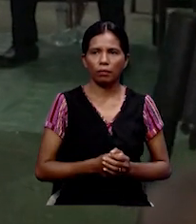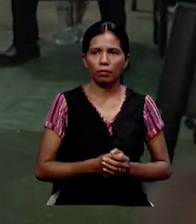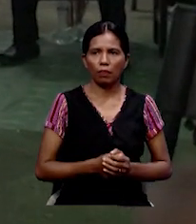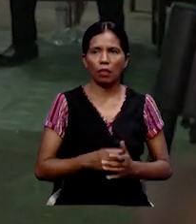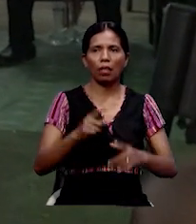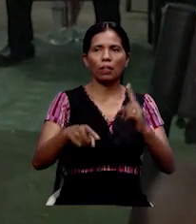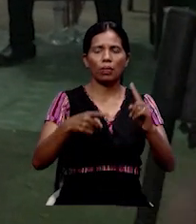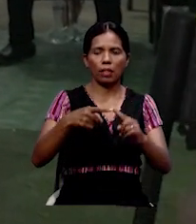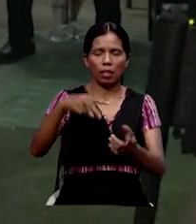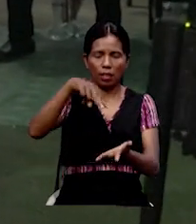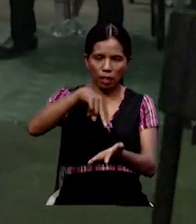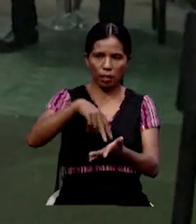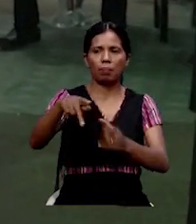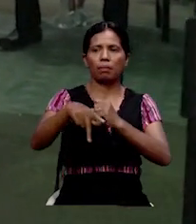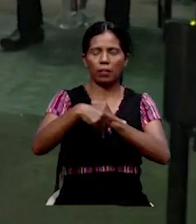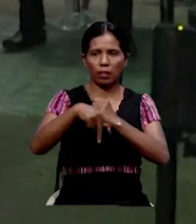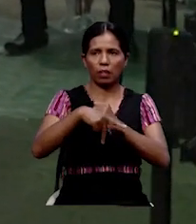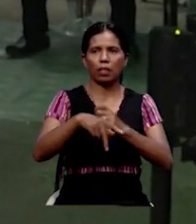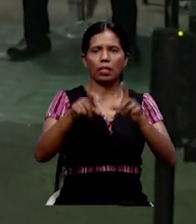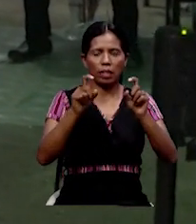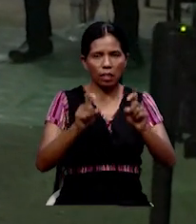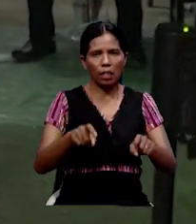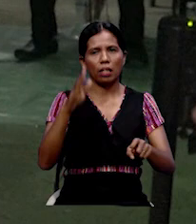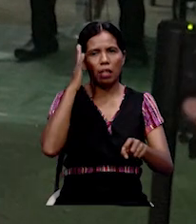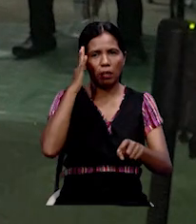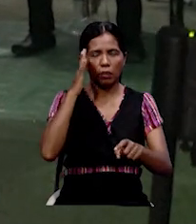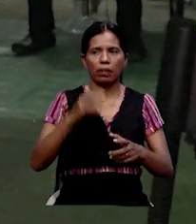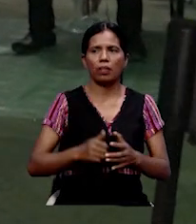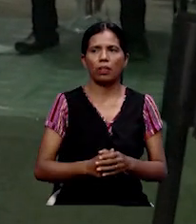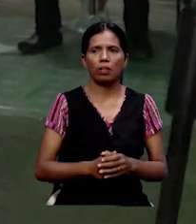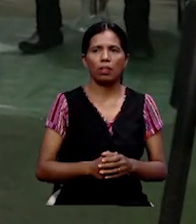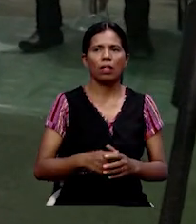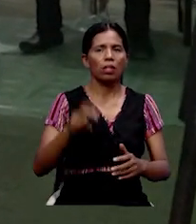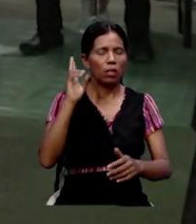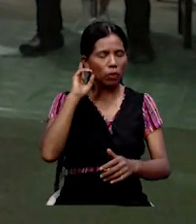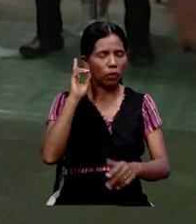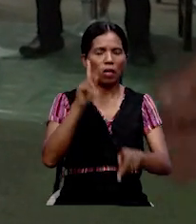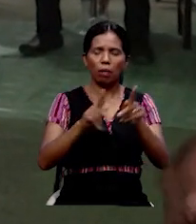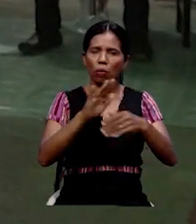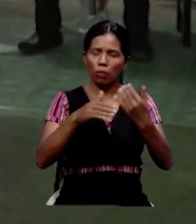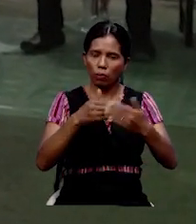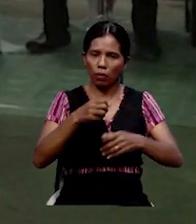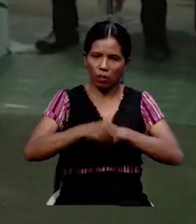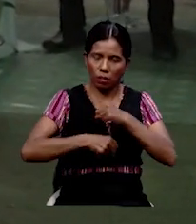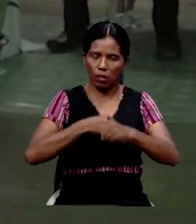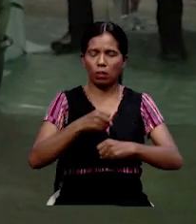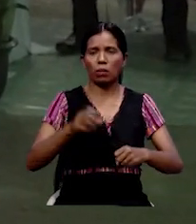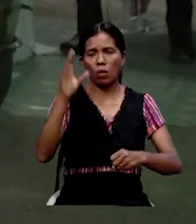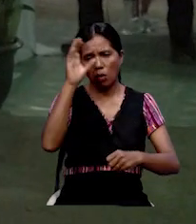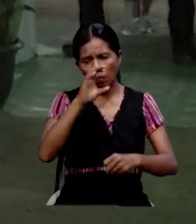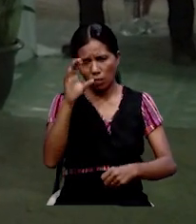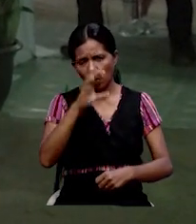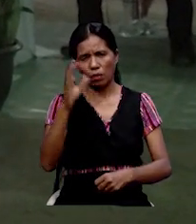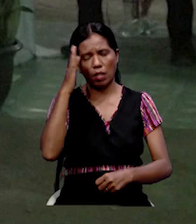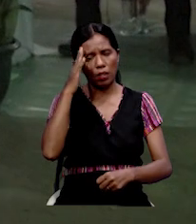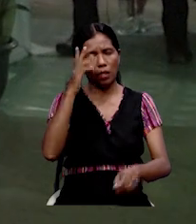Pues hari. Tiga no irene. Rona povni halerik. Buka hatene povni